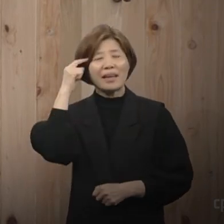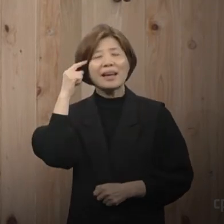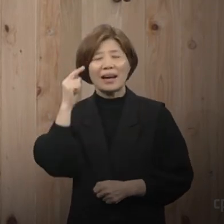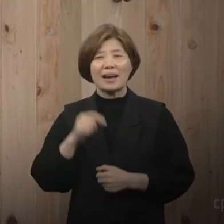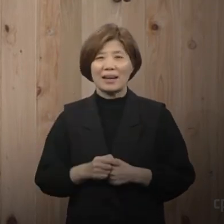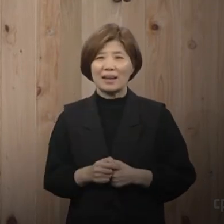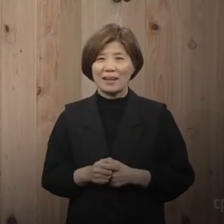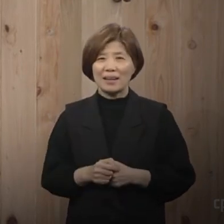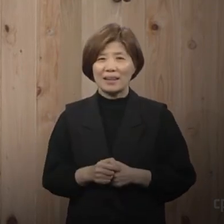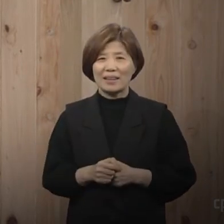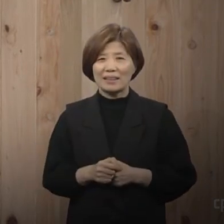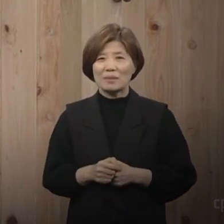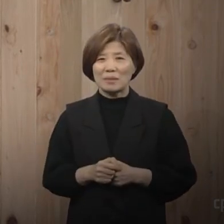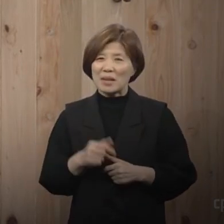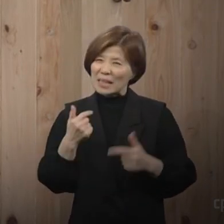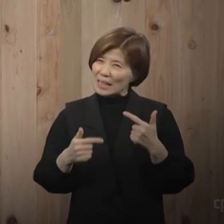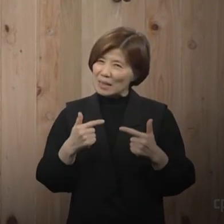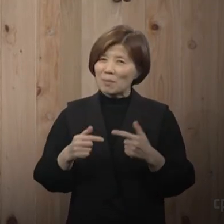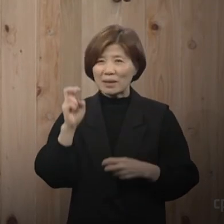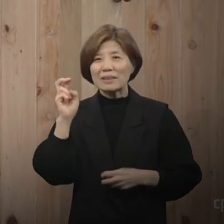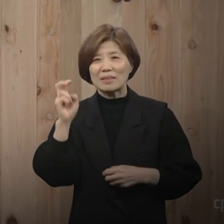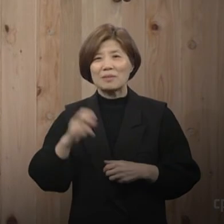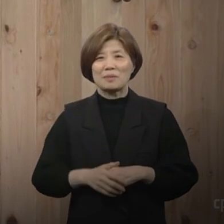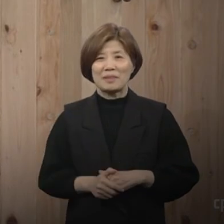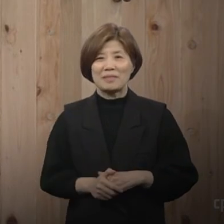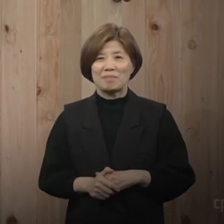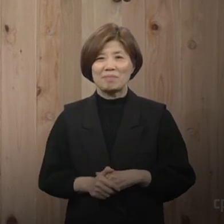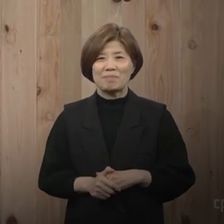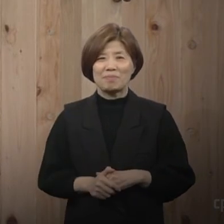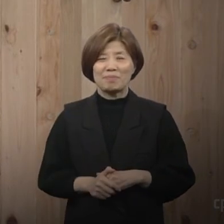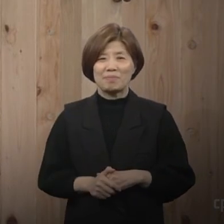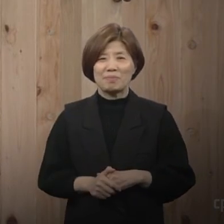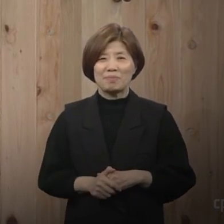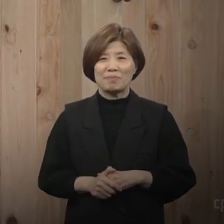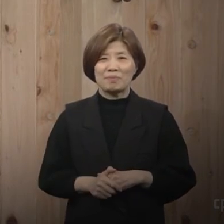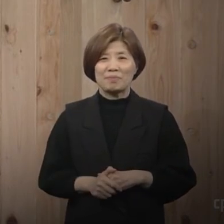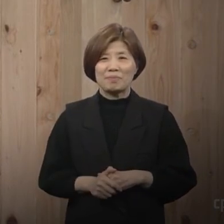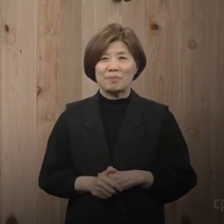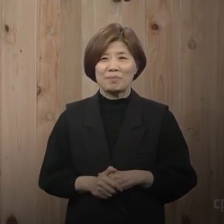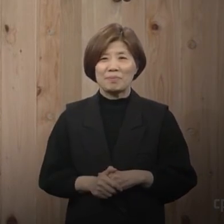잘했구나 라면서 기뻐하시지 않겠는가 하는 거죠.